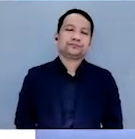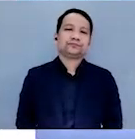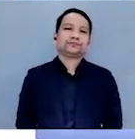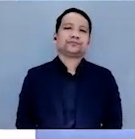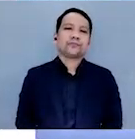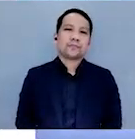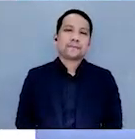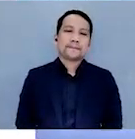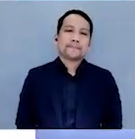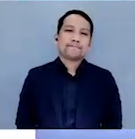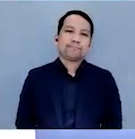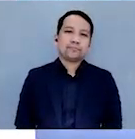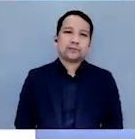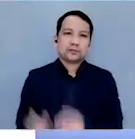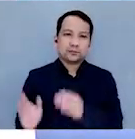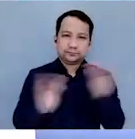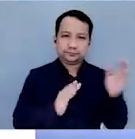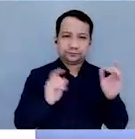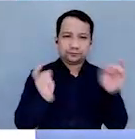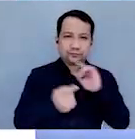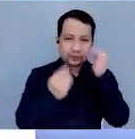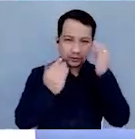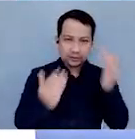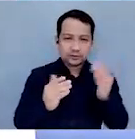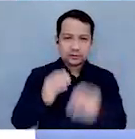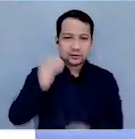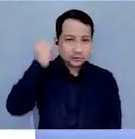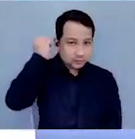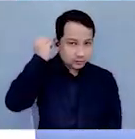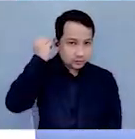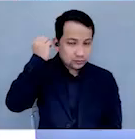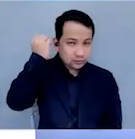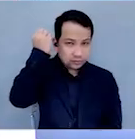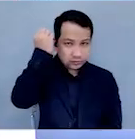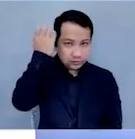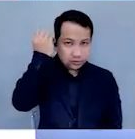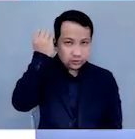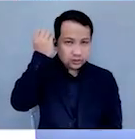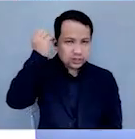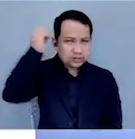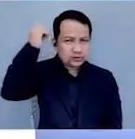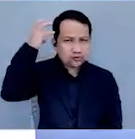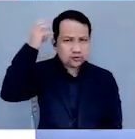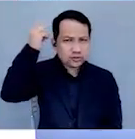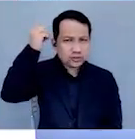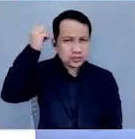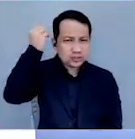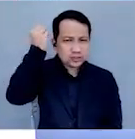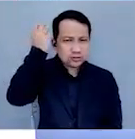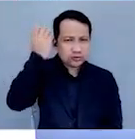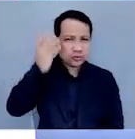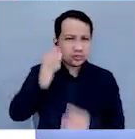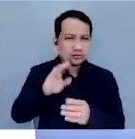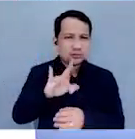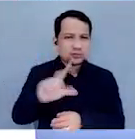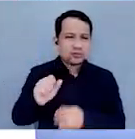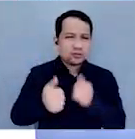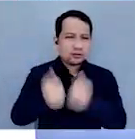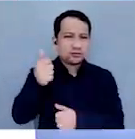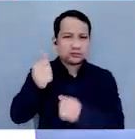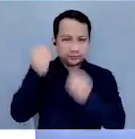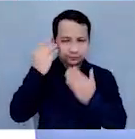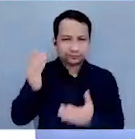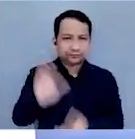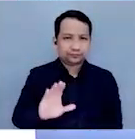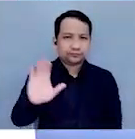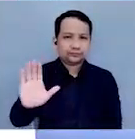Kailangan daw muna ang mamiandahan ang SOGI bill bago ito pumasa sa Senado. Ayon yan mismo kay Senate President Cheese Escudero,